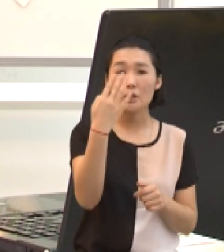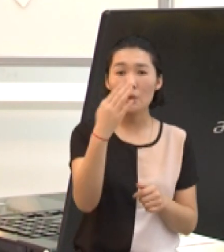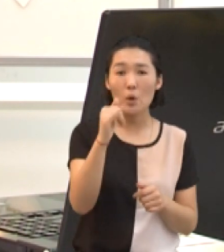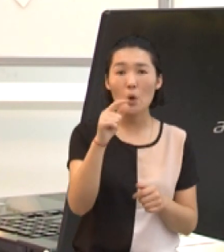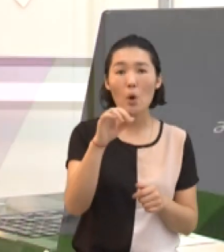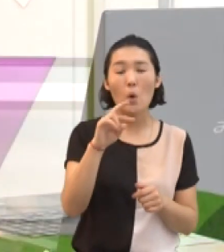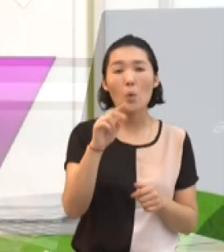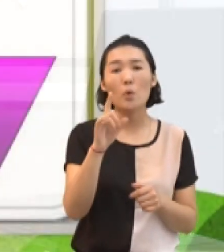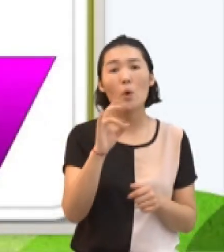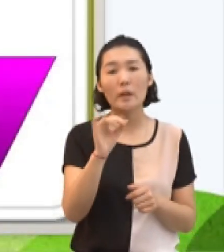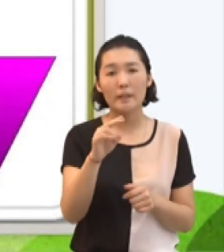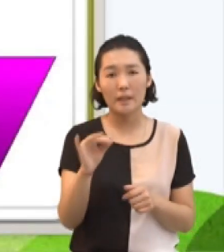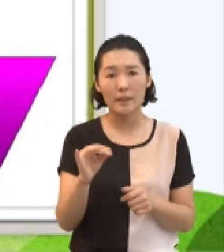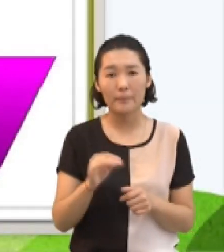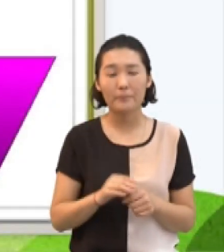четырехугольники.